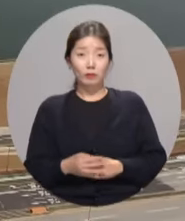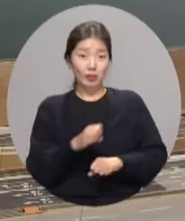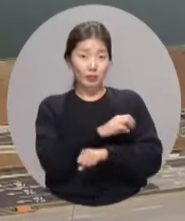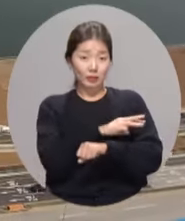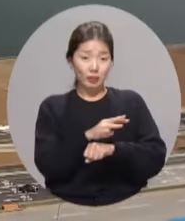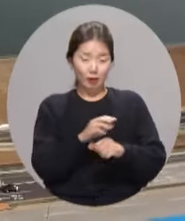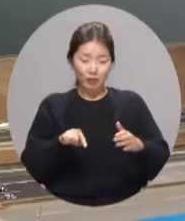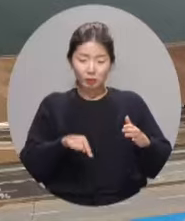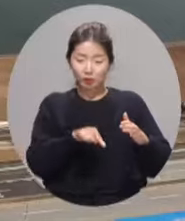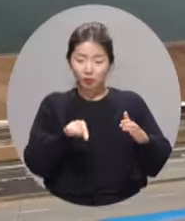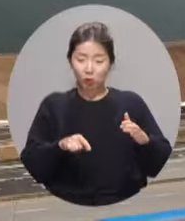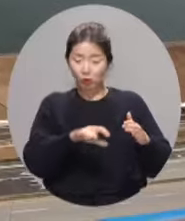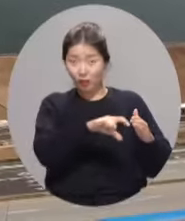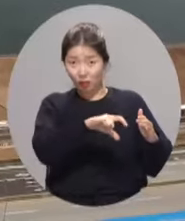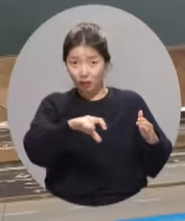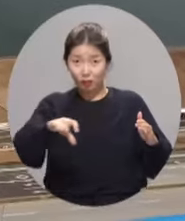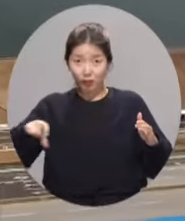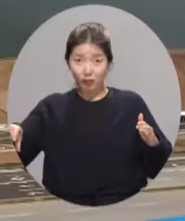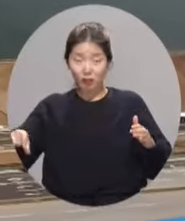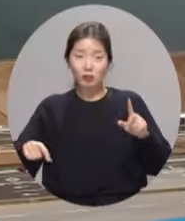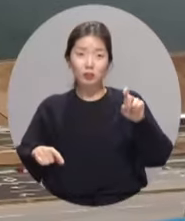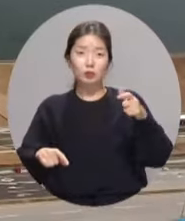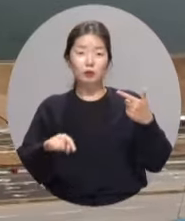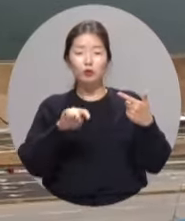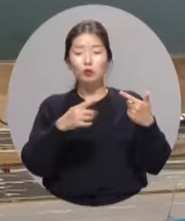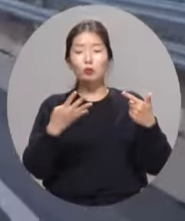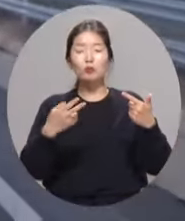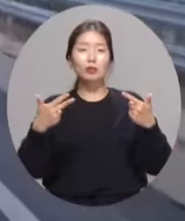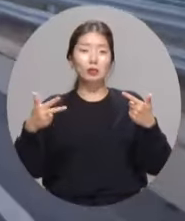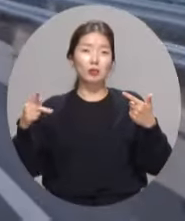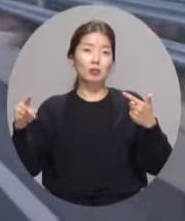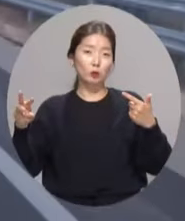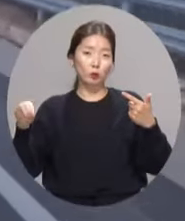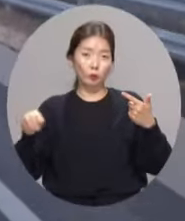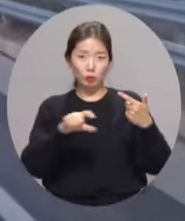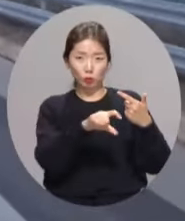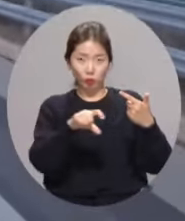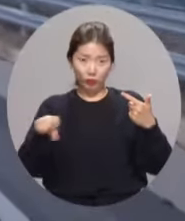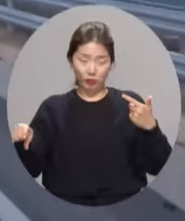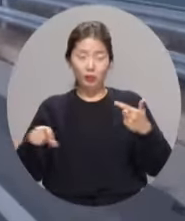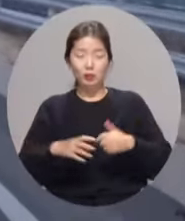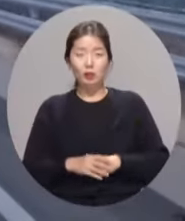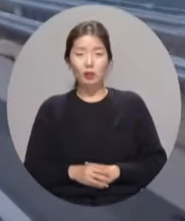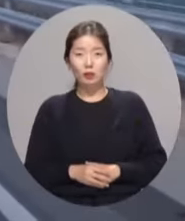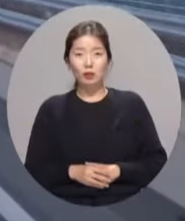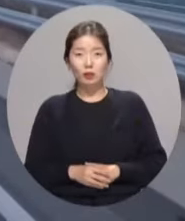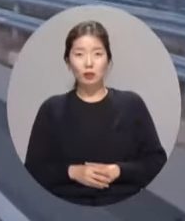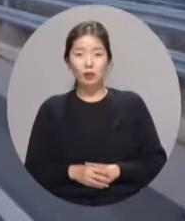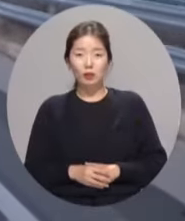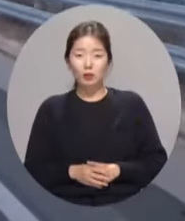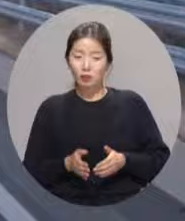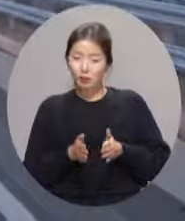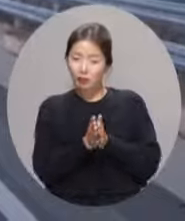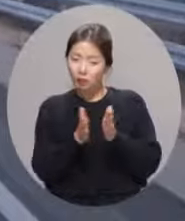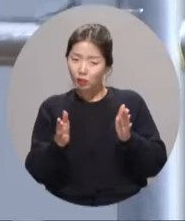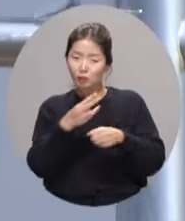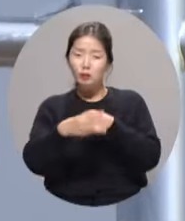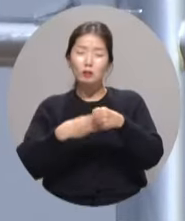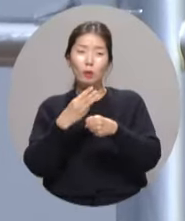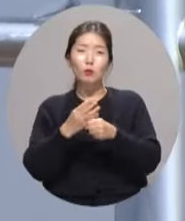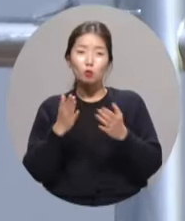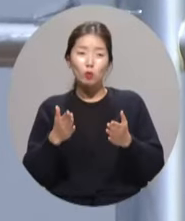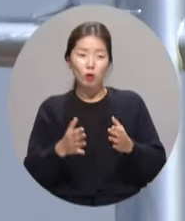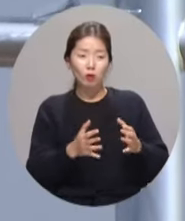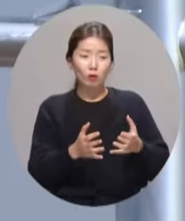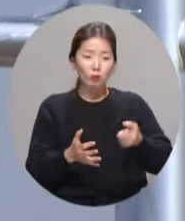새만금 매립지로 관통하는 총 연장 16.47km의 새만금 동서도로. 개통된 지 3년이 넘도록